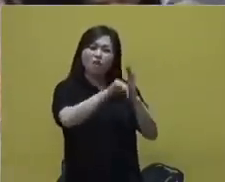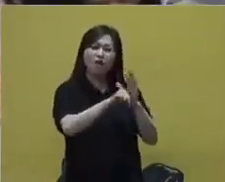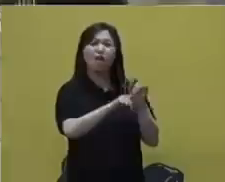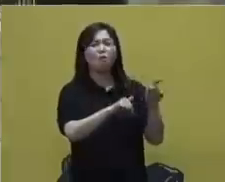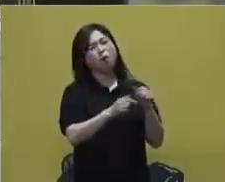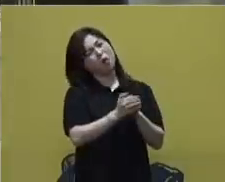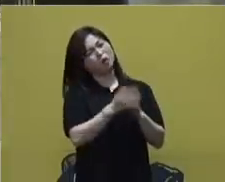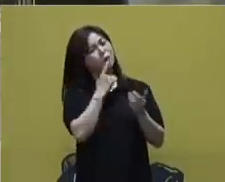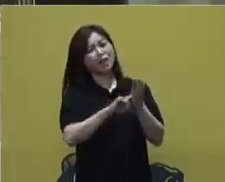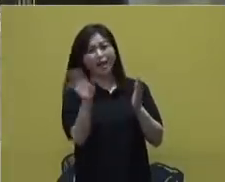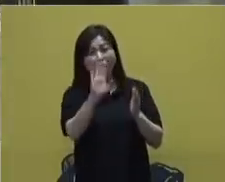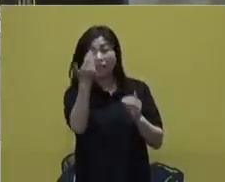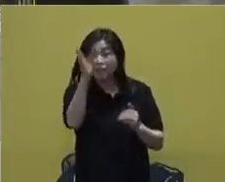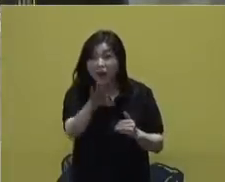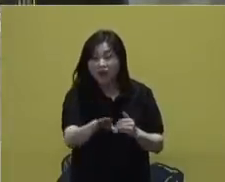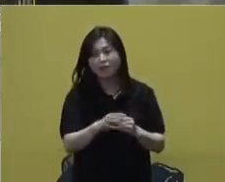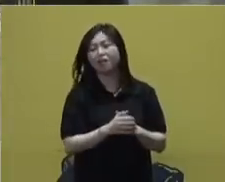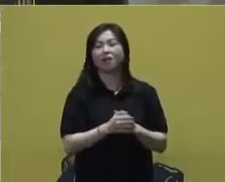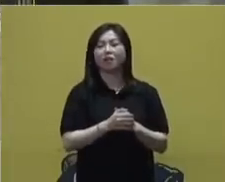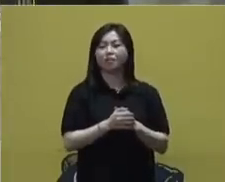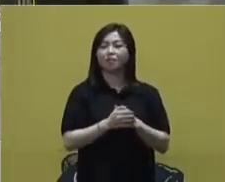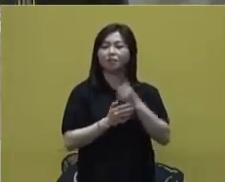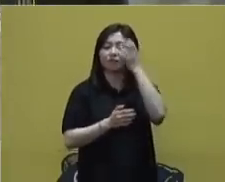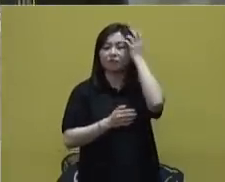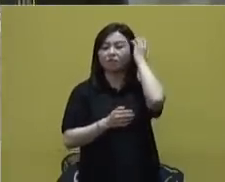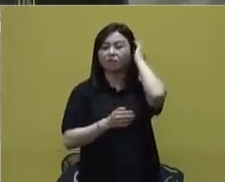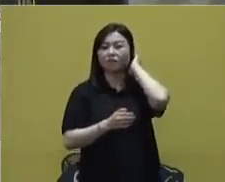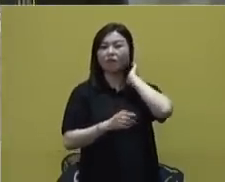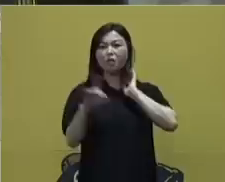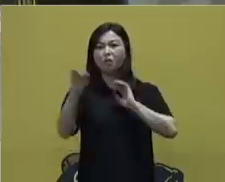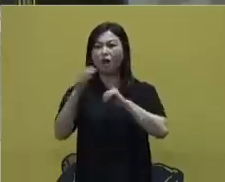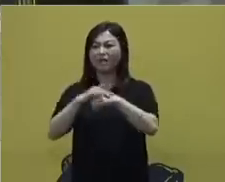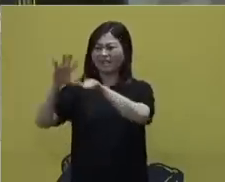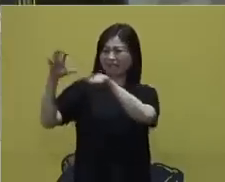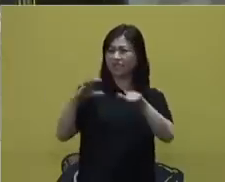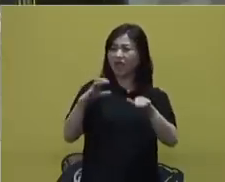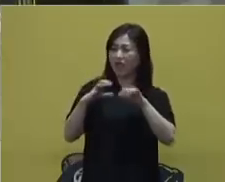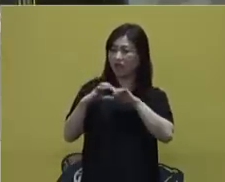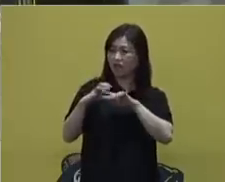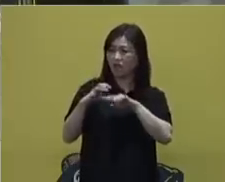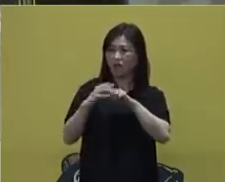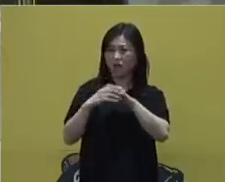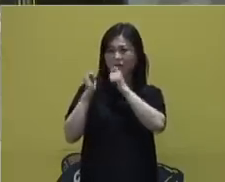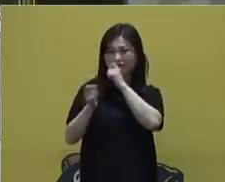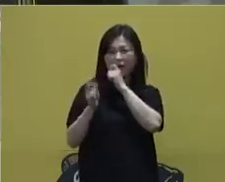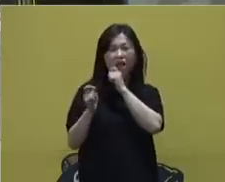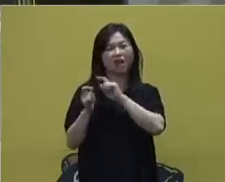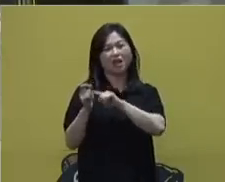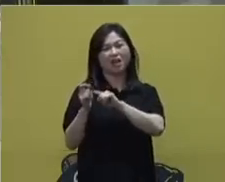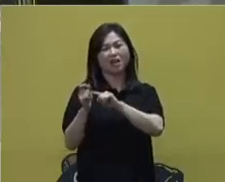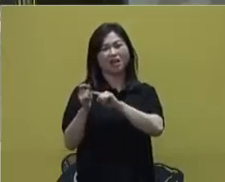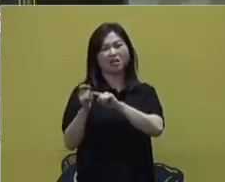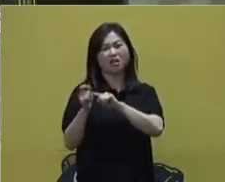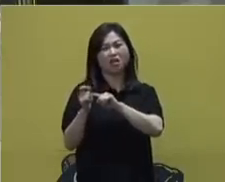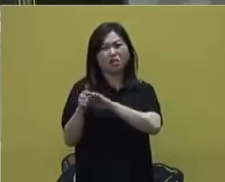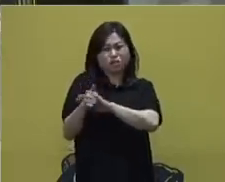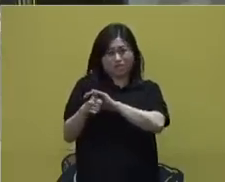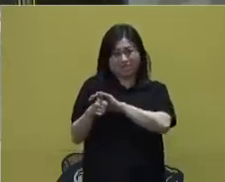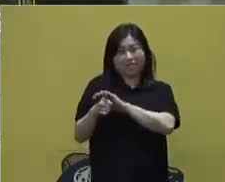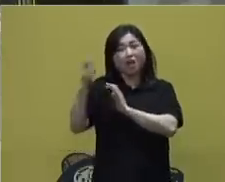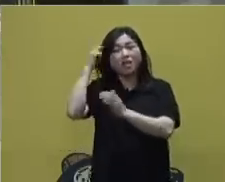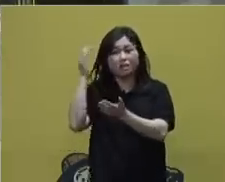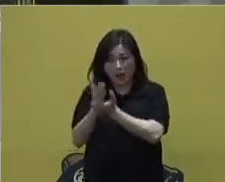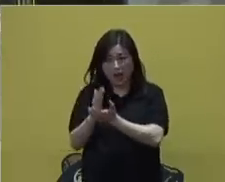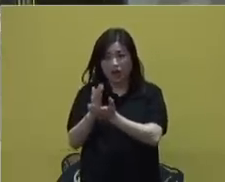쉽진 않겠지만 그렇다고 제재를 핑계 내지는 그것이 안 풀어지면 우리도 어쩔 수 없다로 소극적으로 나가서는 이 교착 상태가